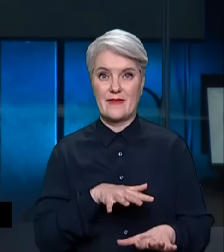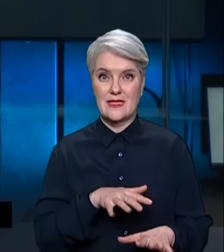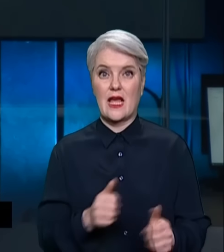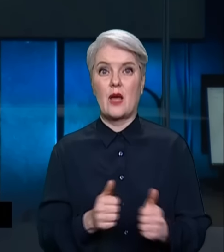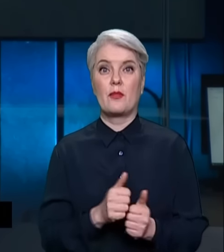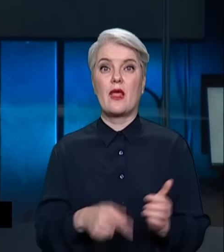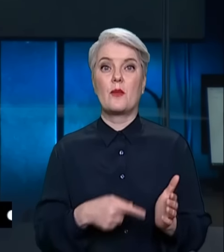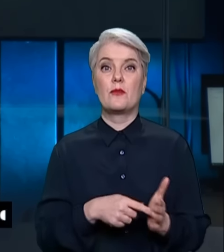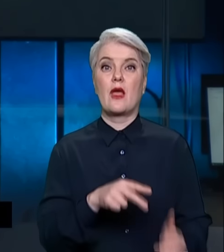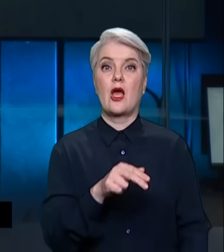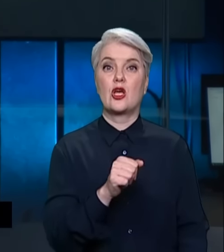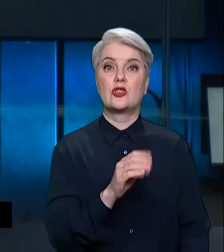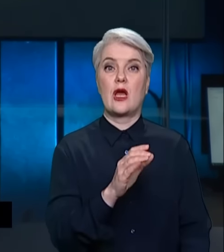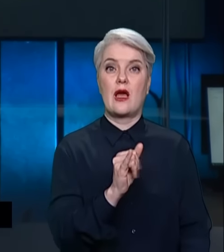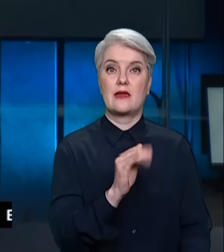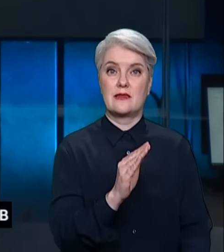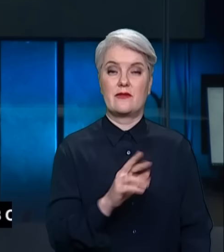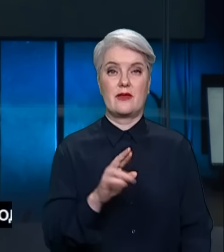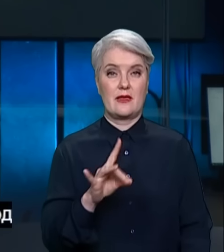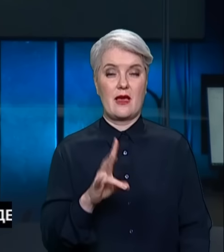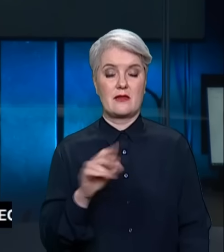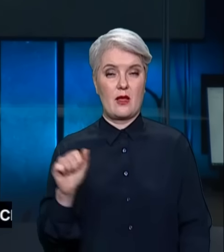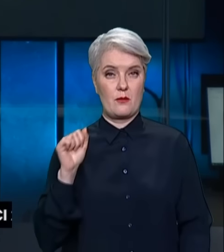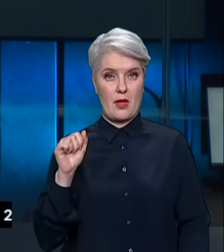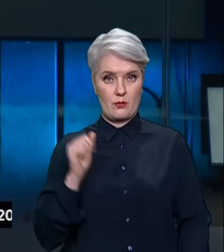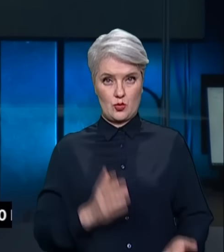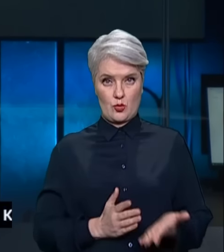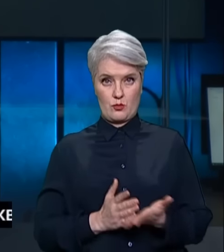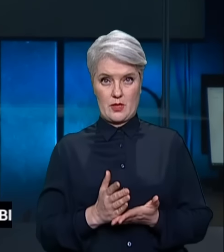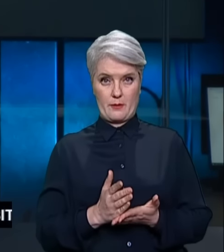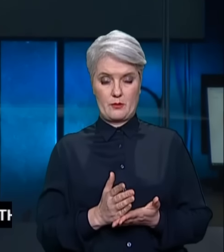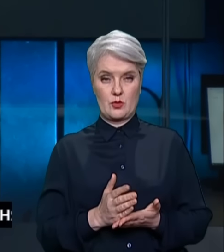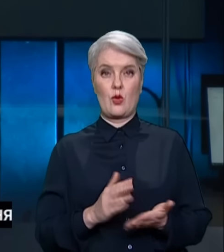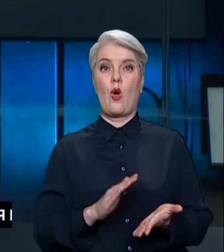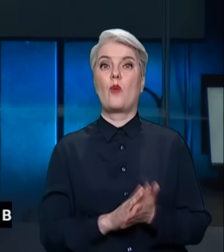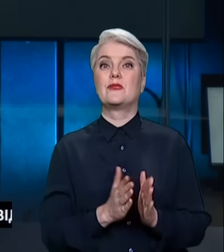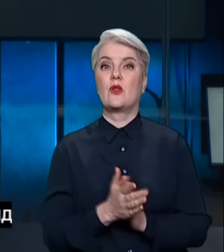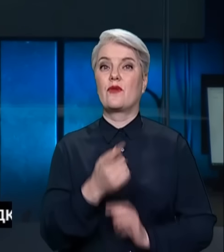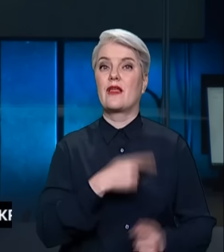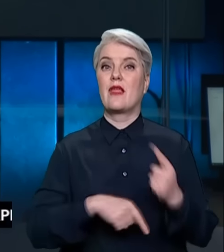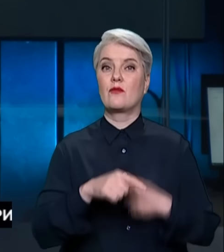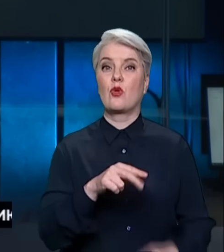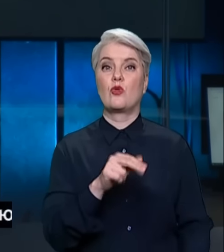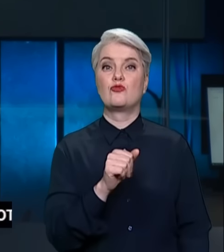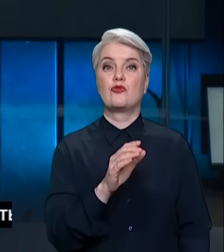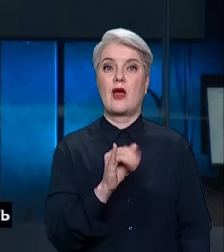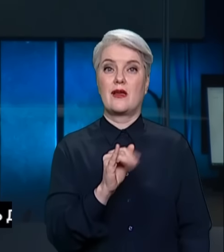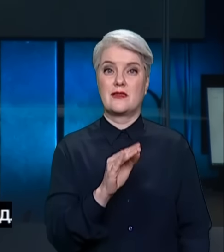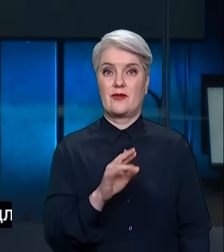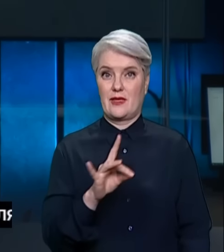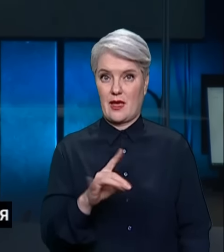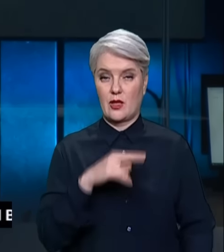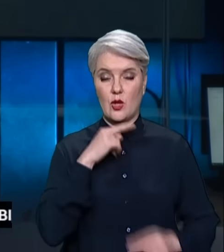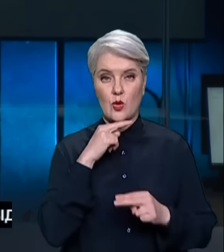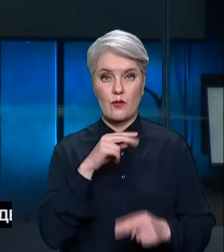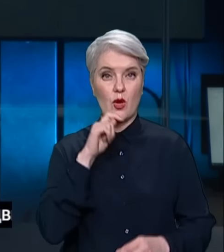Бахмутському напрямку. Звітує про це Генеральний штаб у своїх соцмережах. До обстановки навколо Часового Яру увага